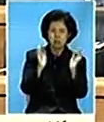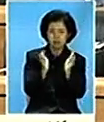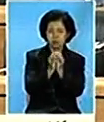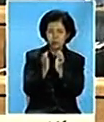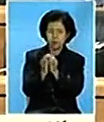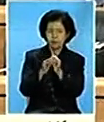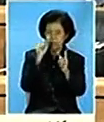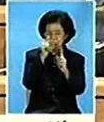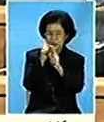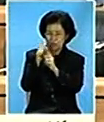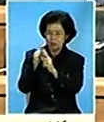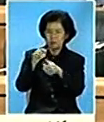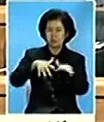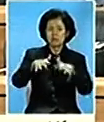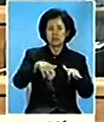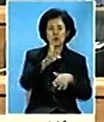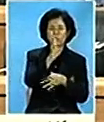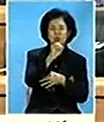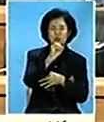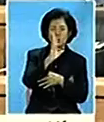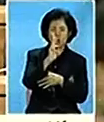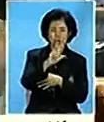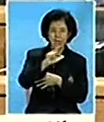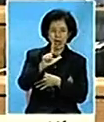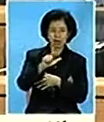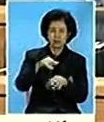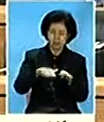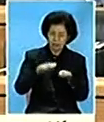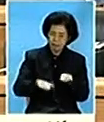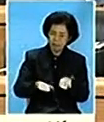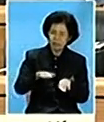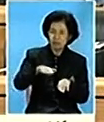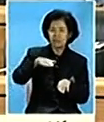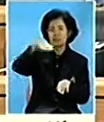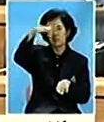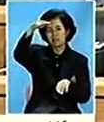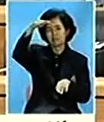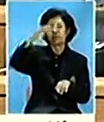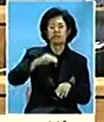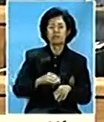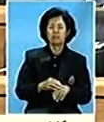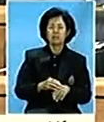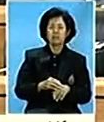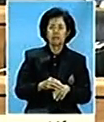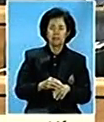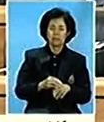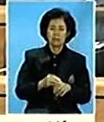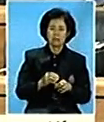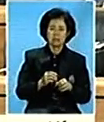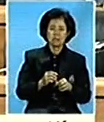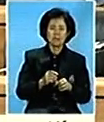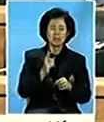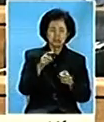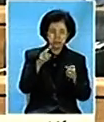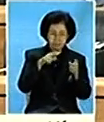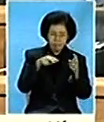ประชาชน66ล้านคนตั้งแต่เด็กเล็กถึงผู้ใหญ่ว่ากันเถอะเพราะฉะนั้นการที่จะพิจารณ